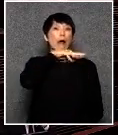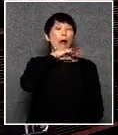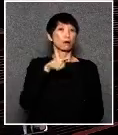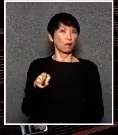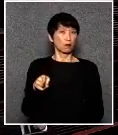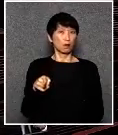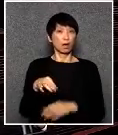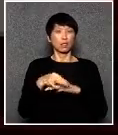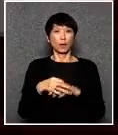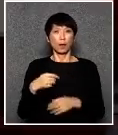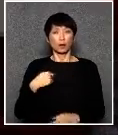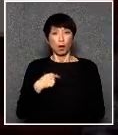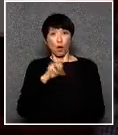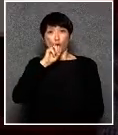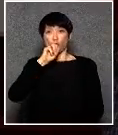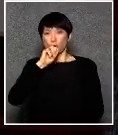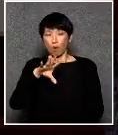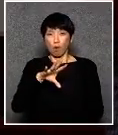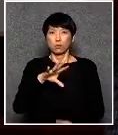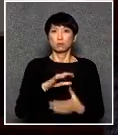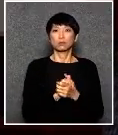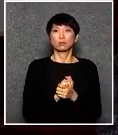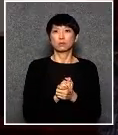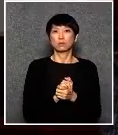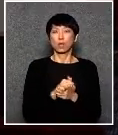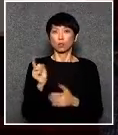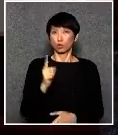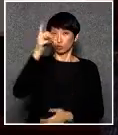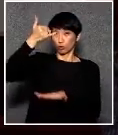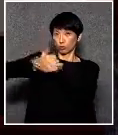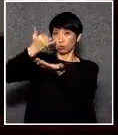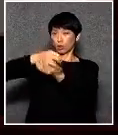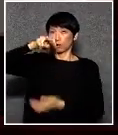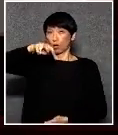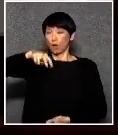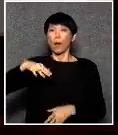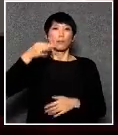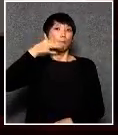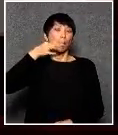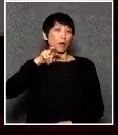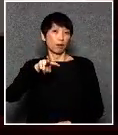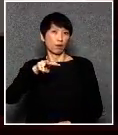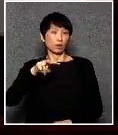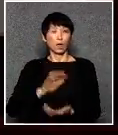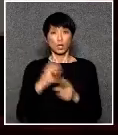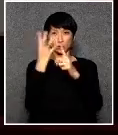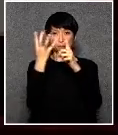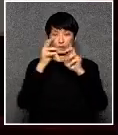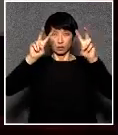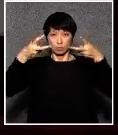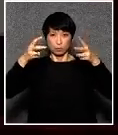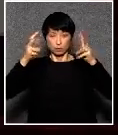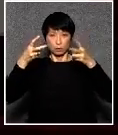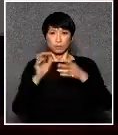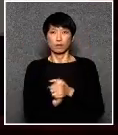我一係唔講嘢嘅啫，我話俾你聽，係咪啊？我睇上邊慢喺度睇，咪慢慢咯，係咪？14個總目我都預嗱，我